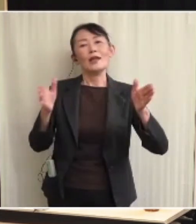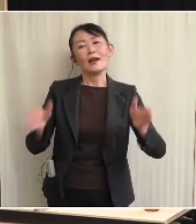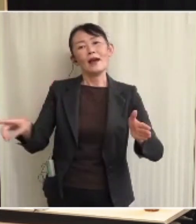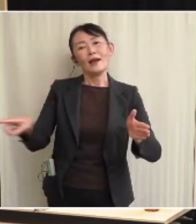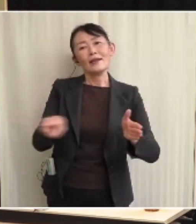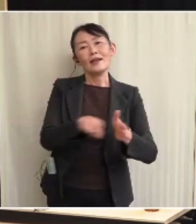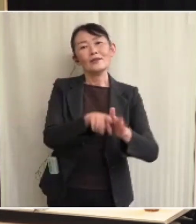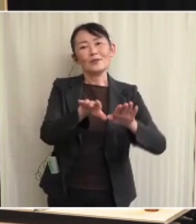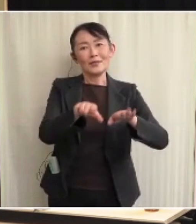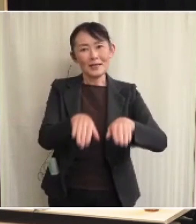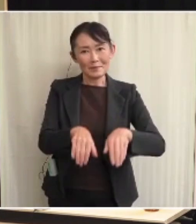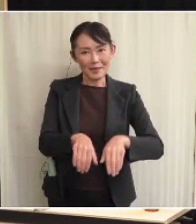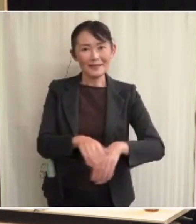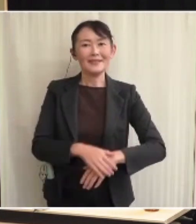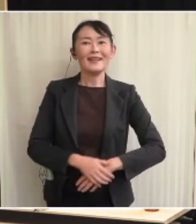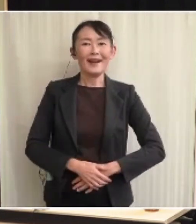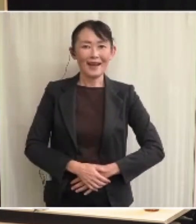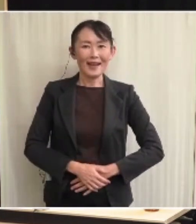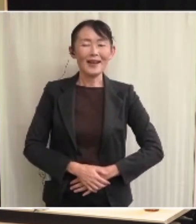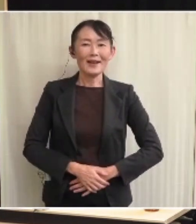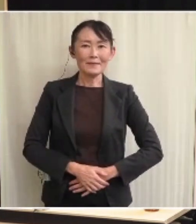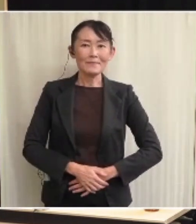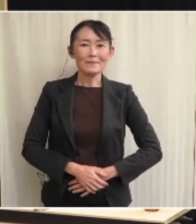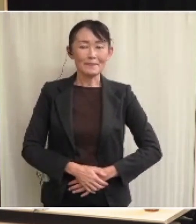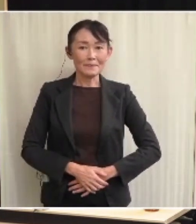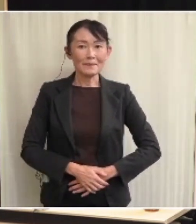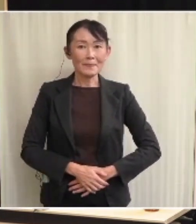たと、そういうことでございます。はい